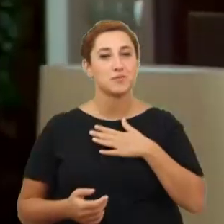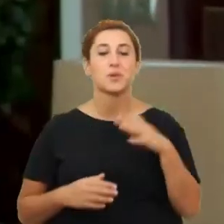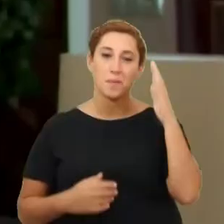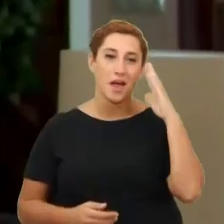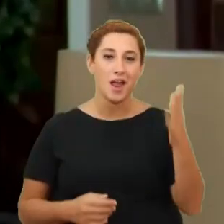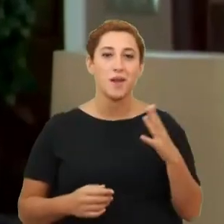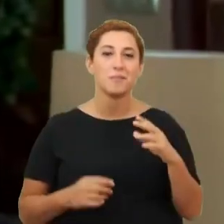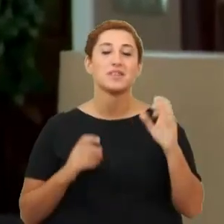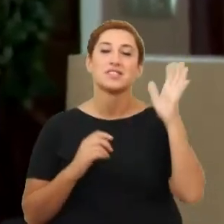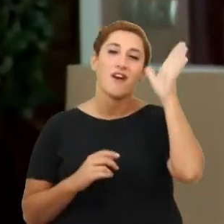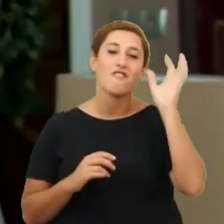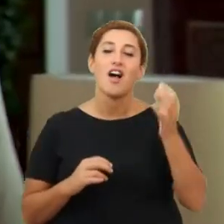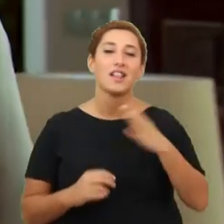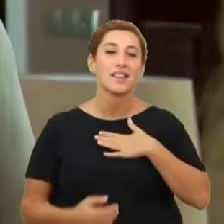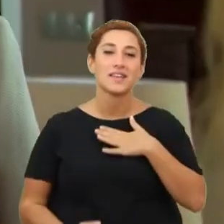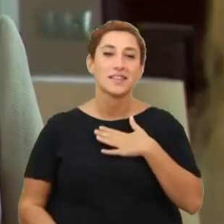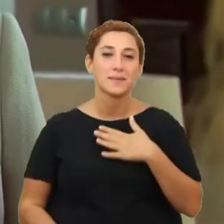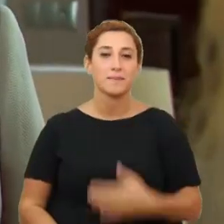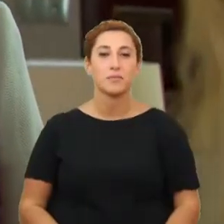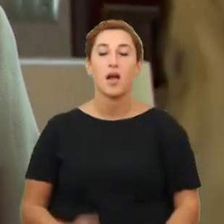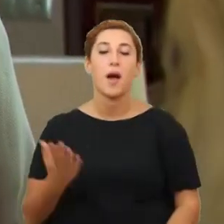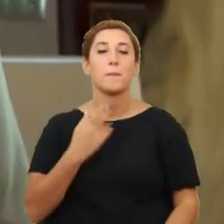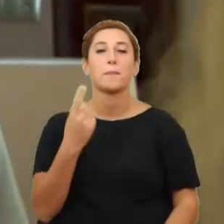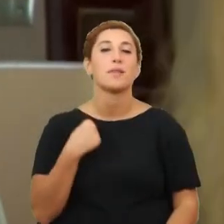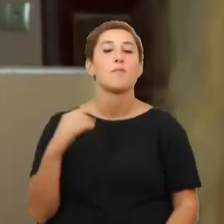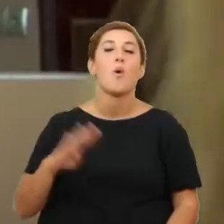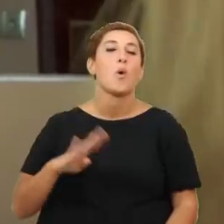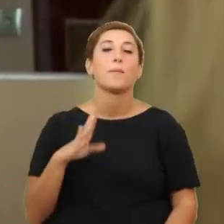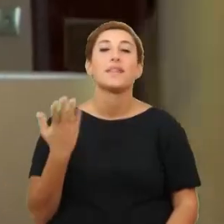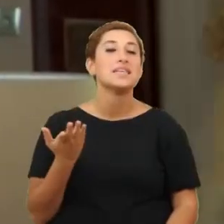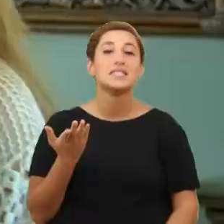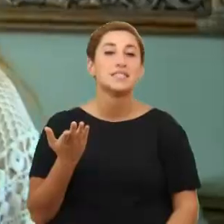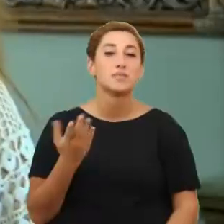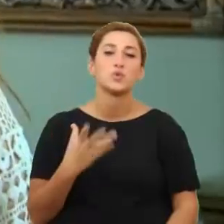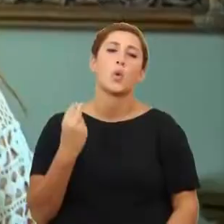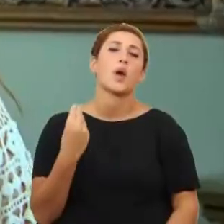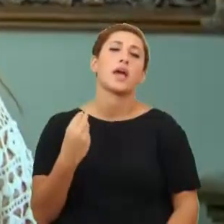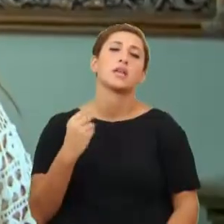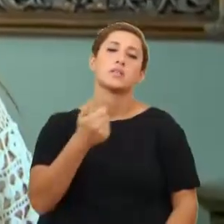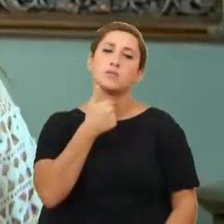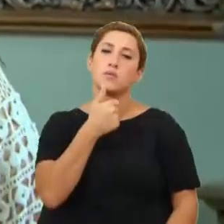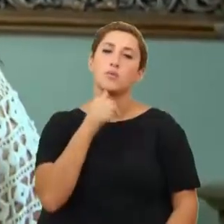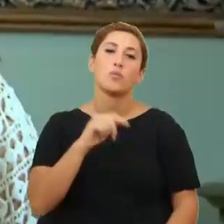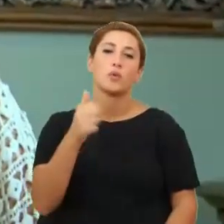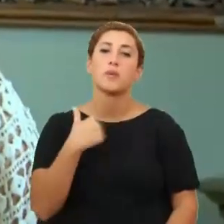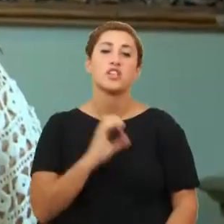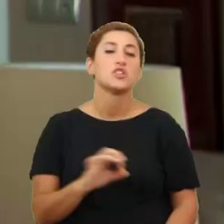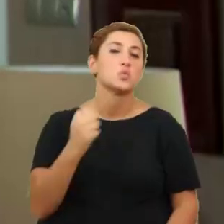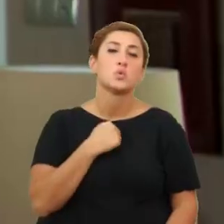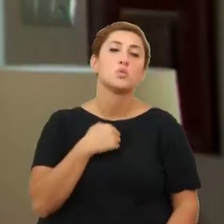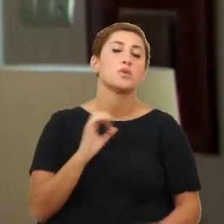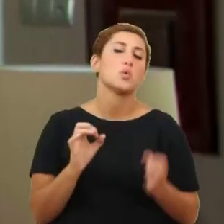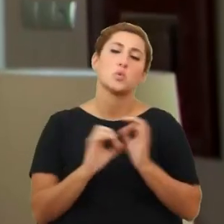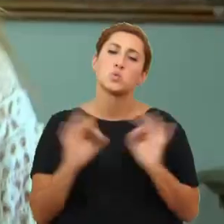Hoş bulduk saf altınım. Aman da benim oğlum nasılmış? Çok iyiyiz babişkosu. Bugün beni hiç